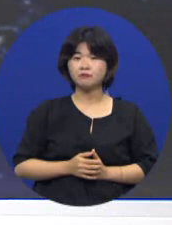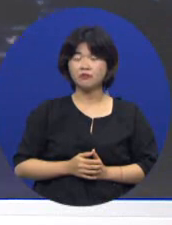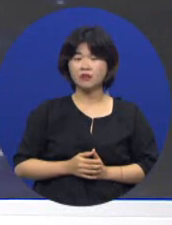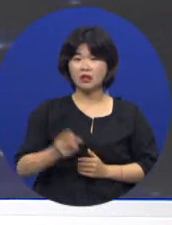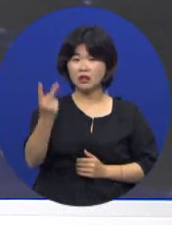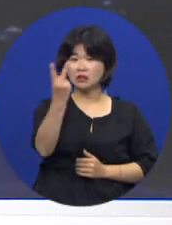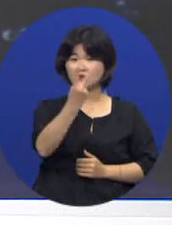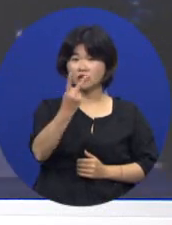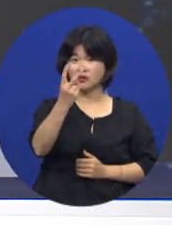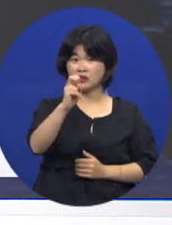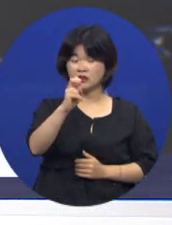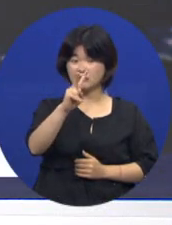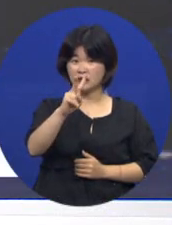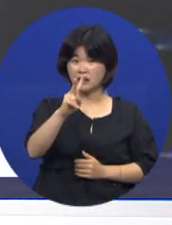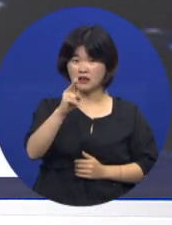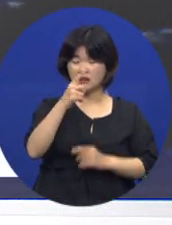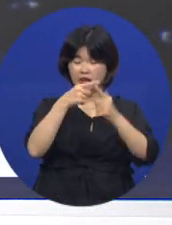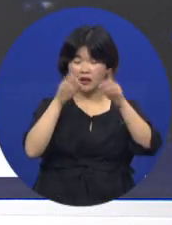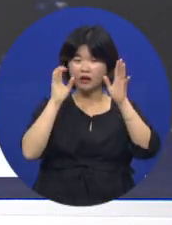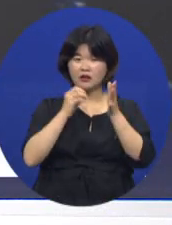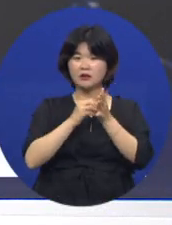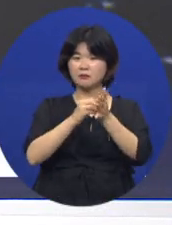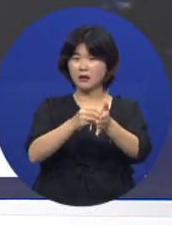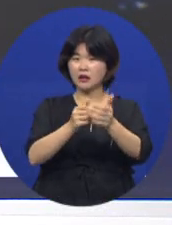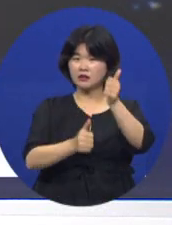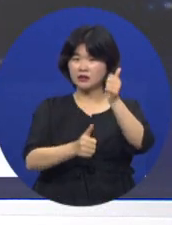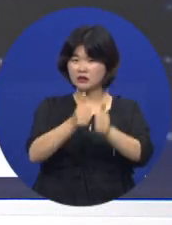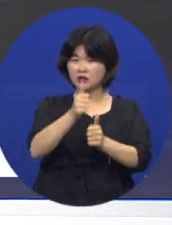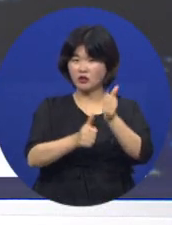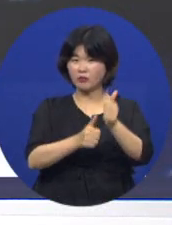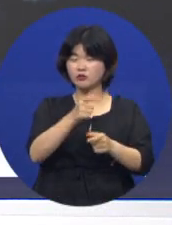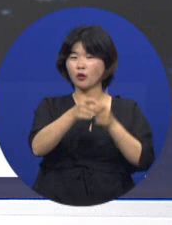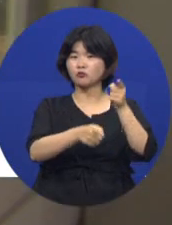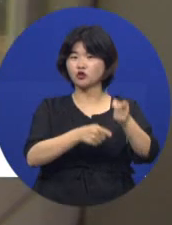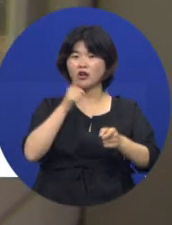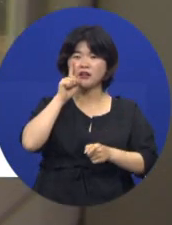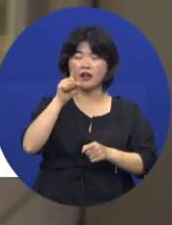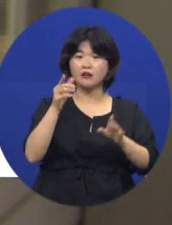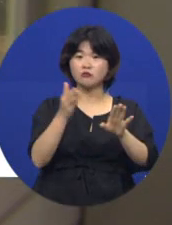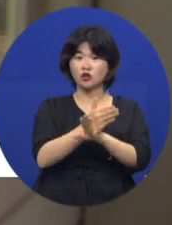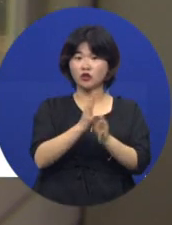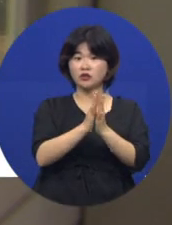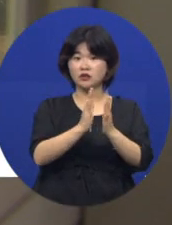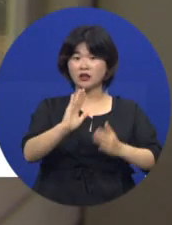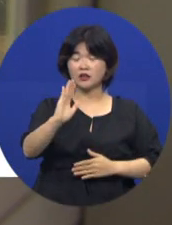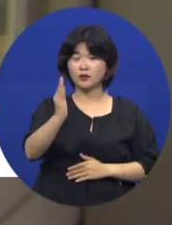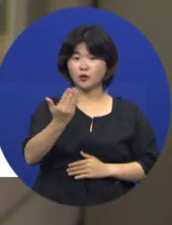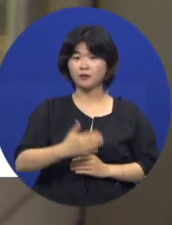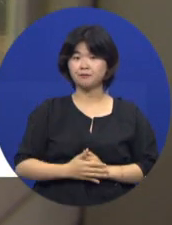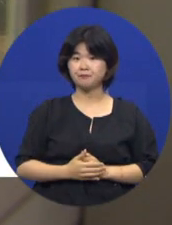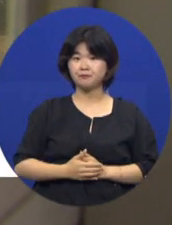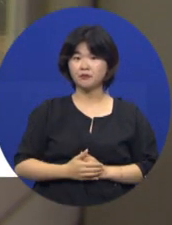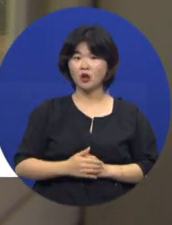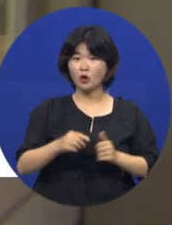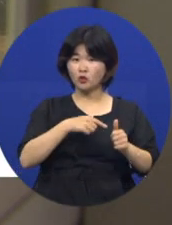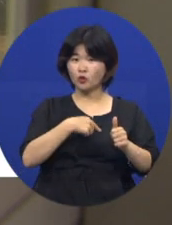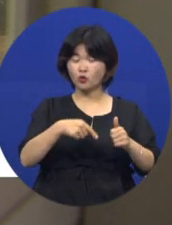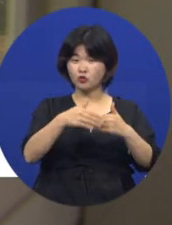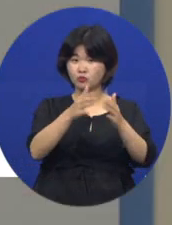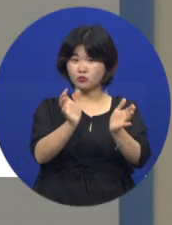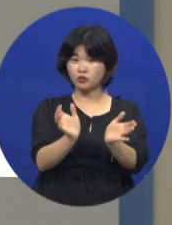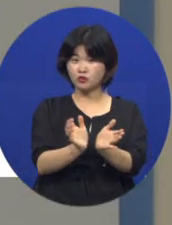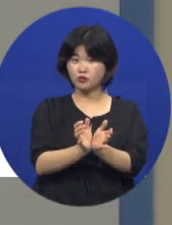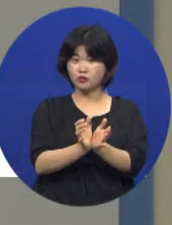2022 학년도 대학수학 능력시험 응시원서 접수가 내일부터 시작됩니다 교육부는 오는